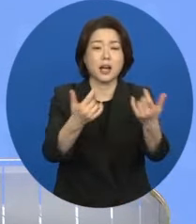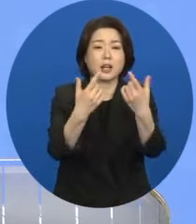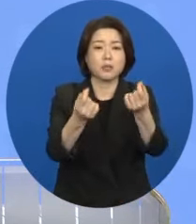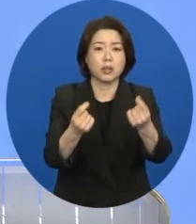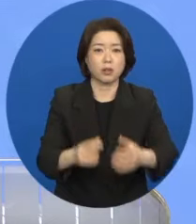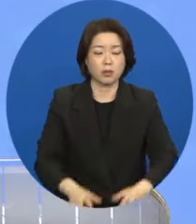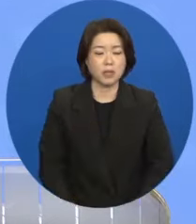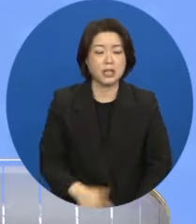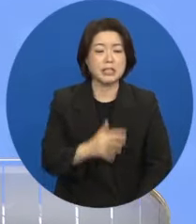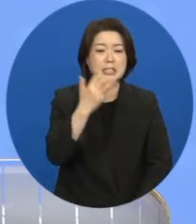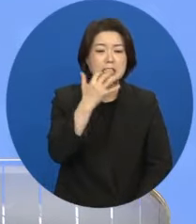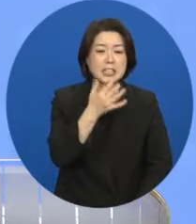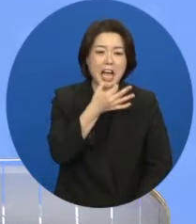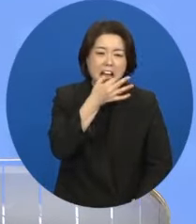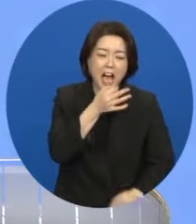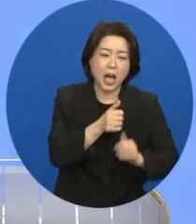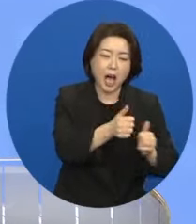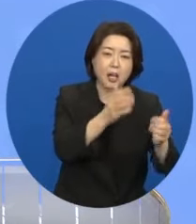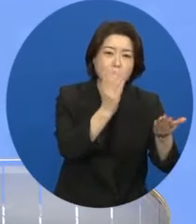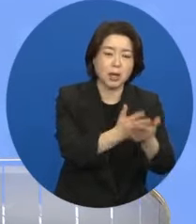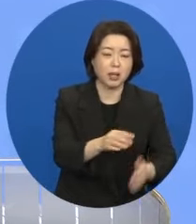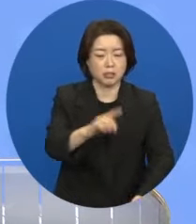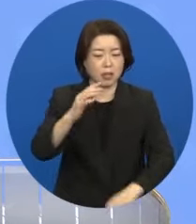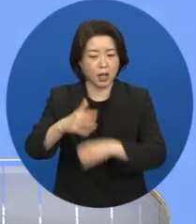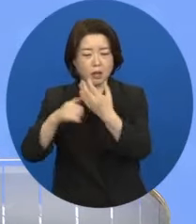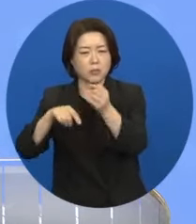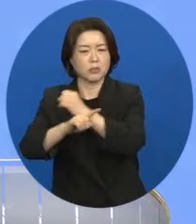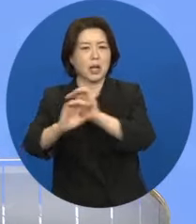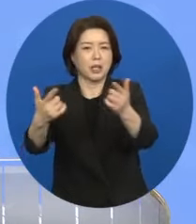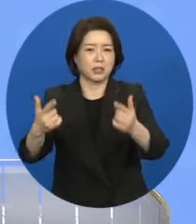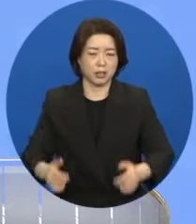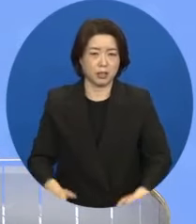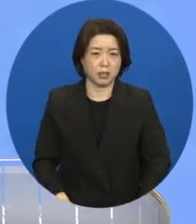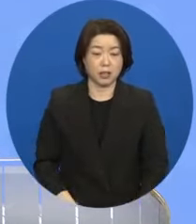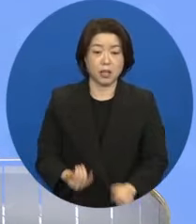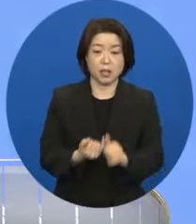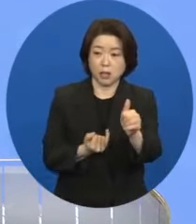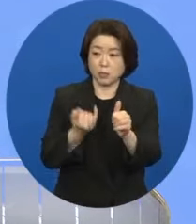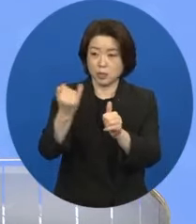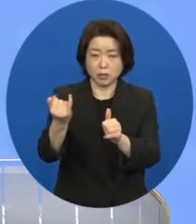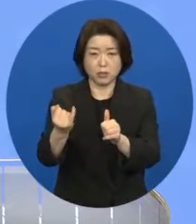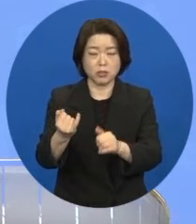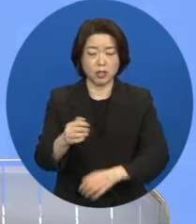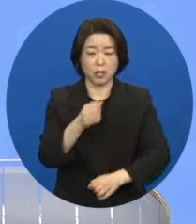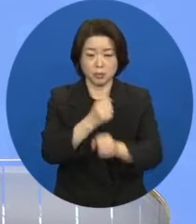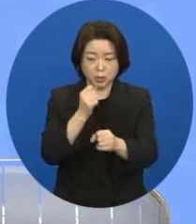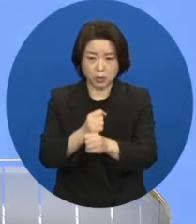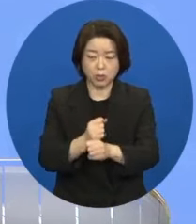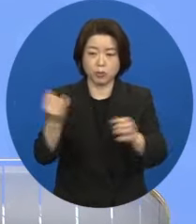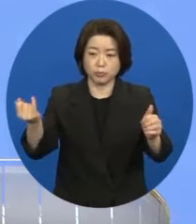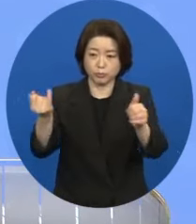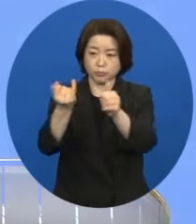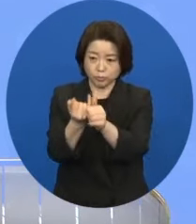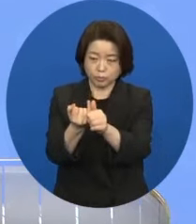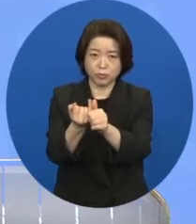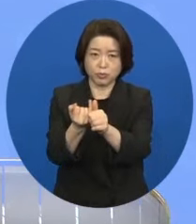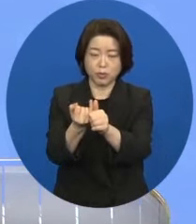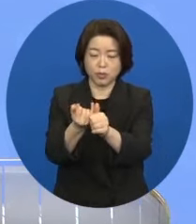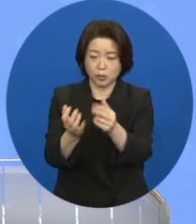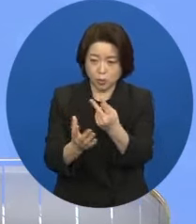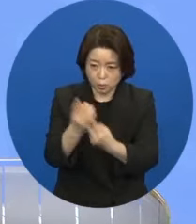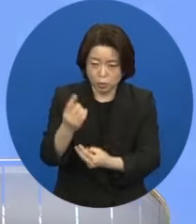세을 따르지 마라 그것은 하나님의 뜻이 아니다 하나님은 남자와 여자를 지어주시고 둘을 하나되게 해주셔서 남편과 아내가